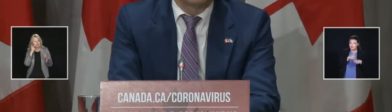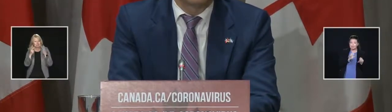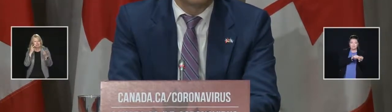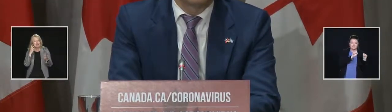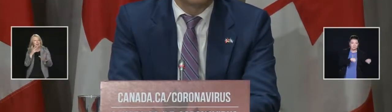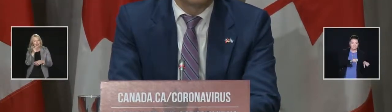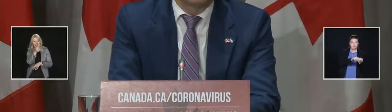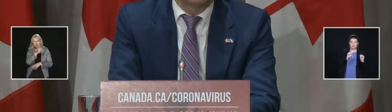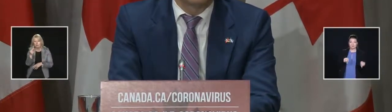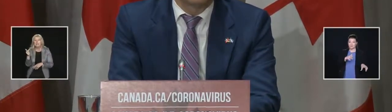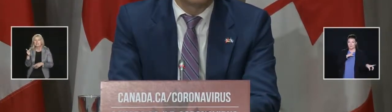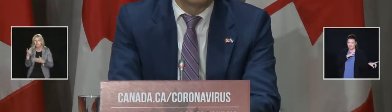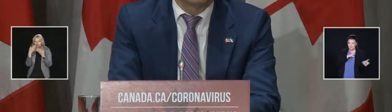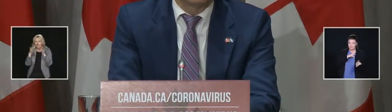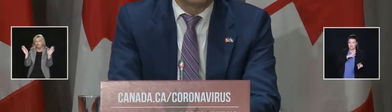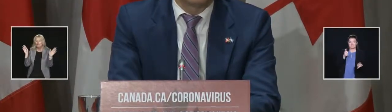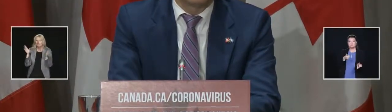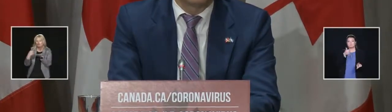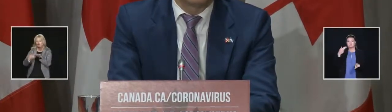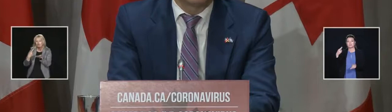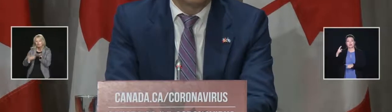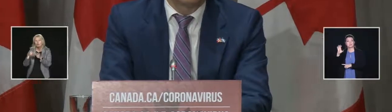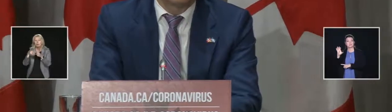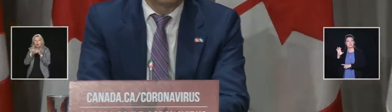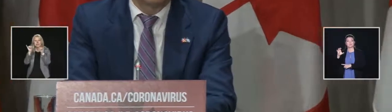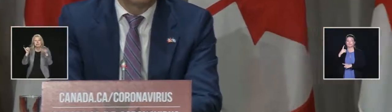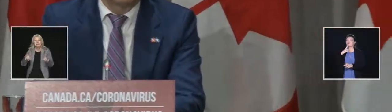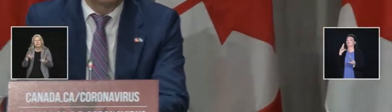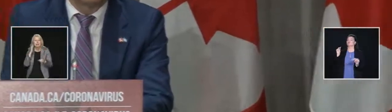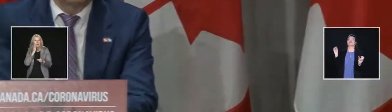qui tiennent un discours assez différent.